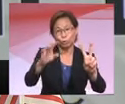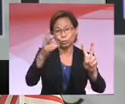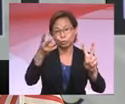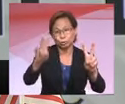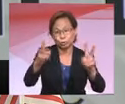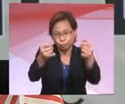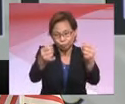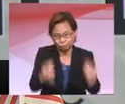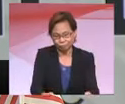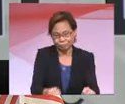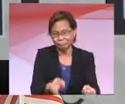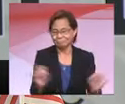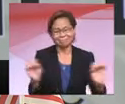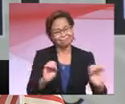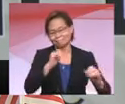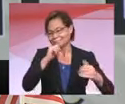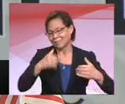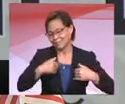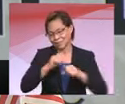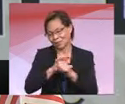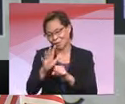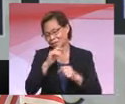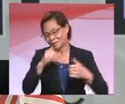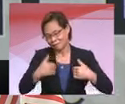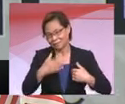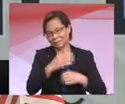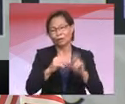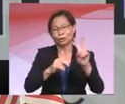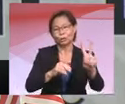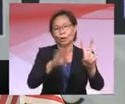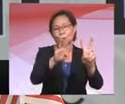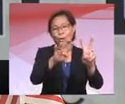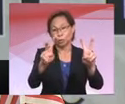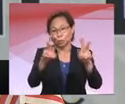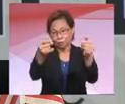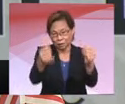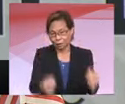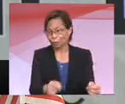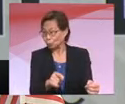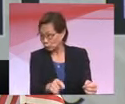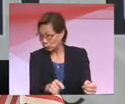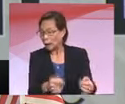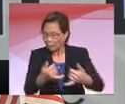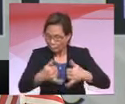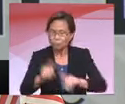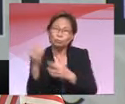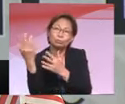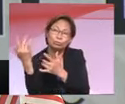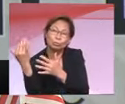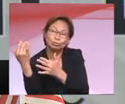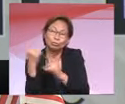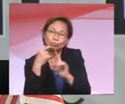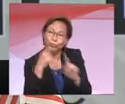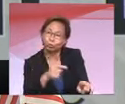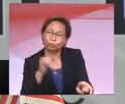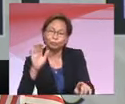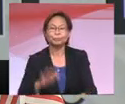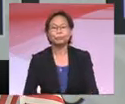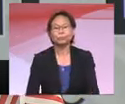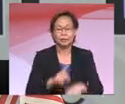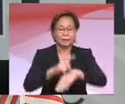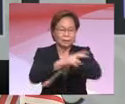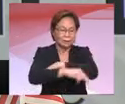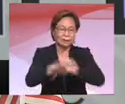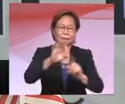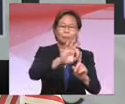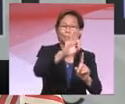2,717 individu adalah negatif dan 242 individu masih menunggu keputusan. Di negeri